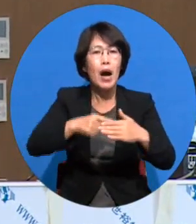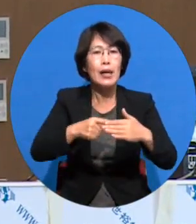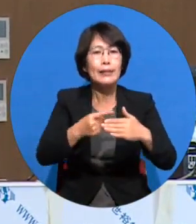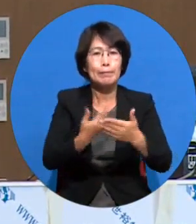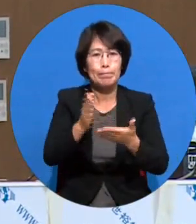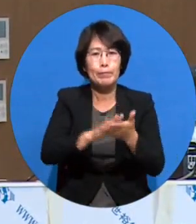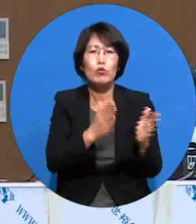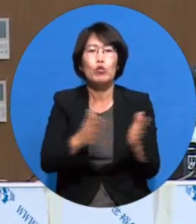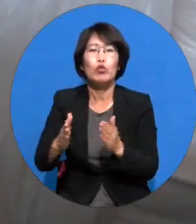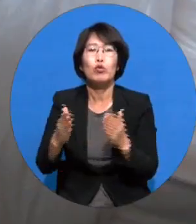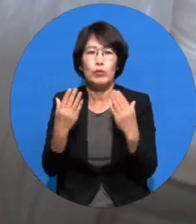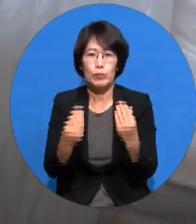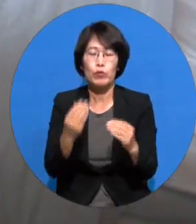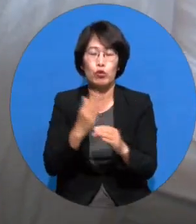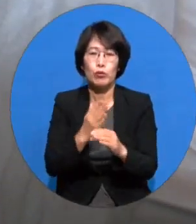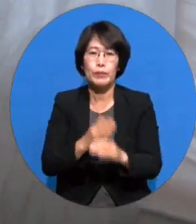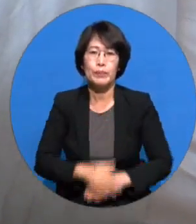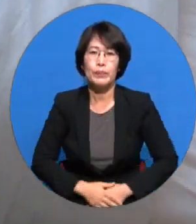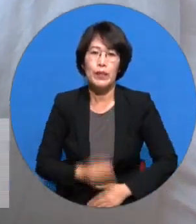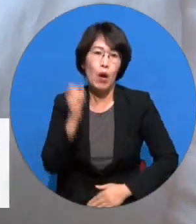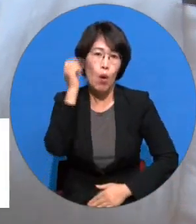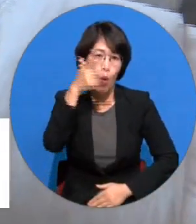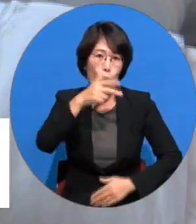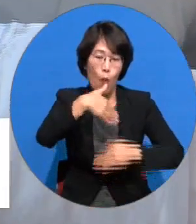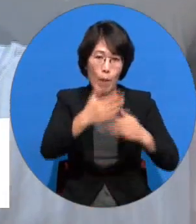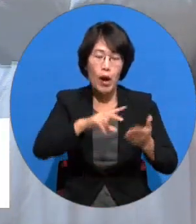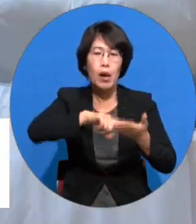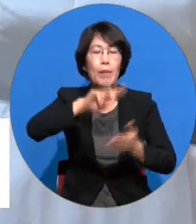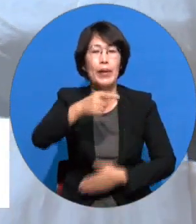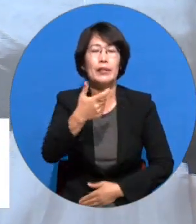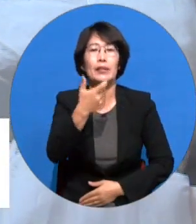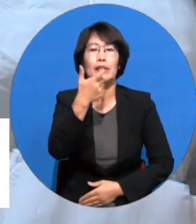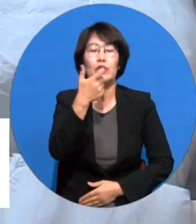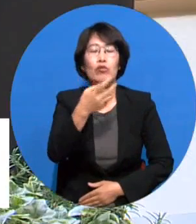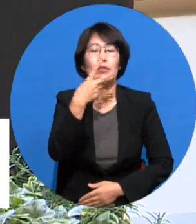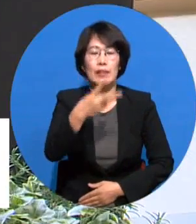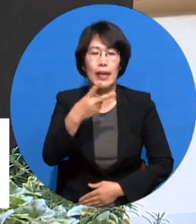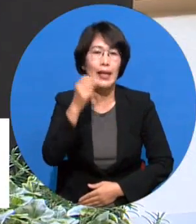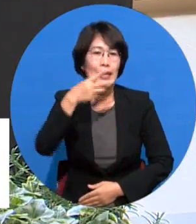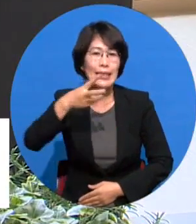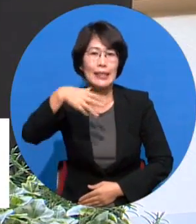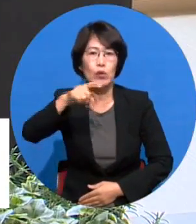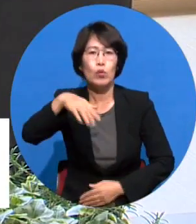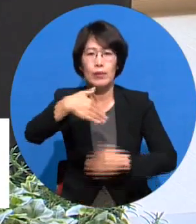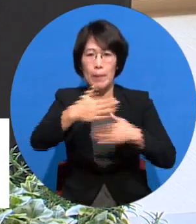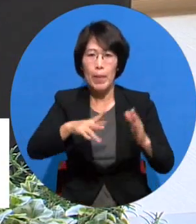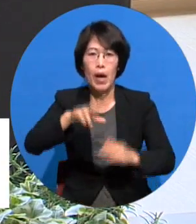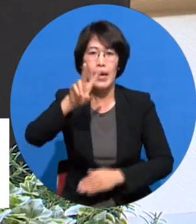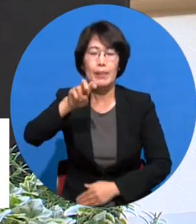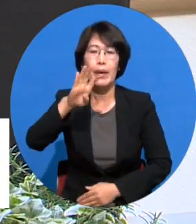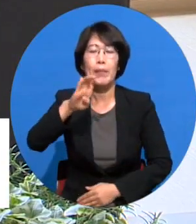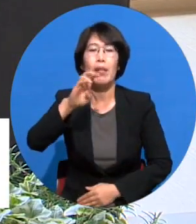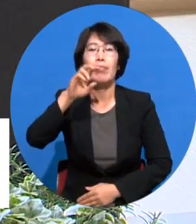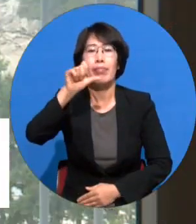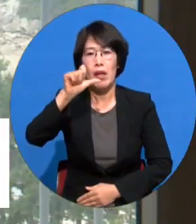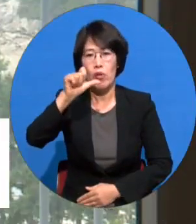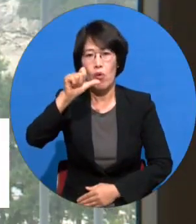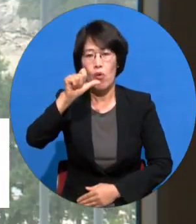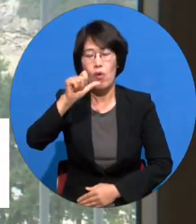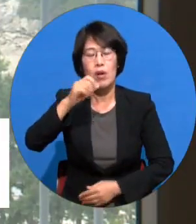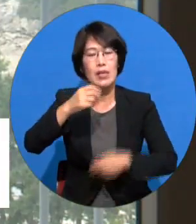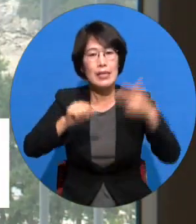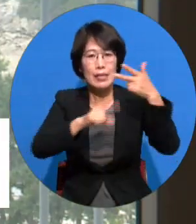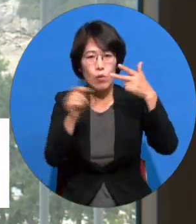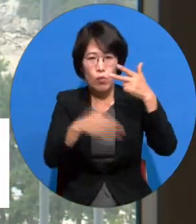작업이 진행 중입니다. 호텔 162개 객실, 리조트 245개 객실은 다음